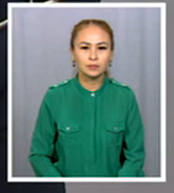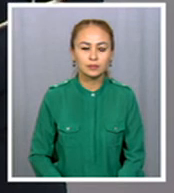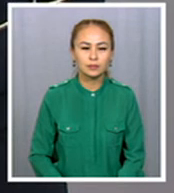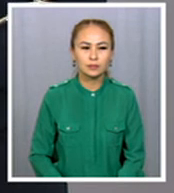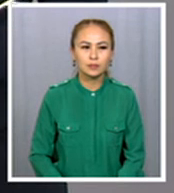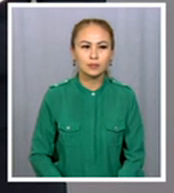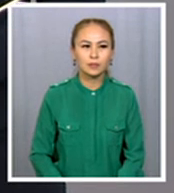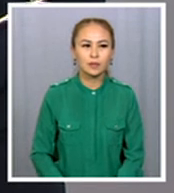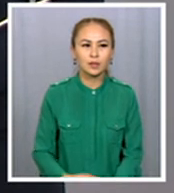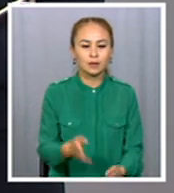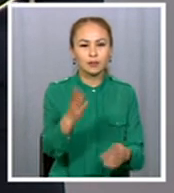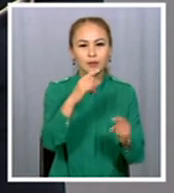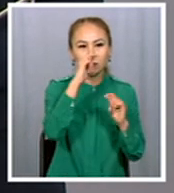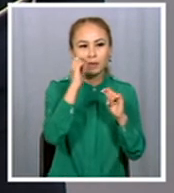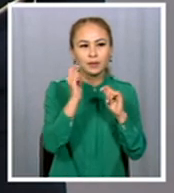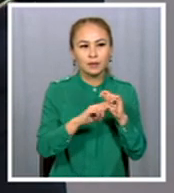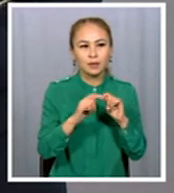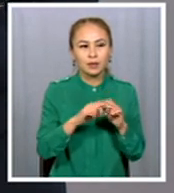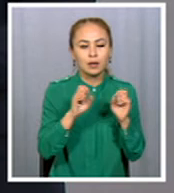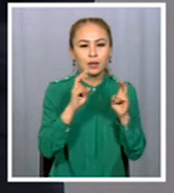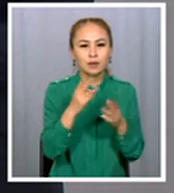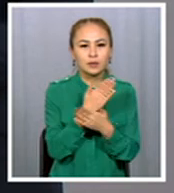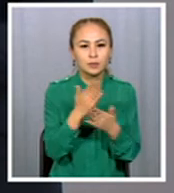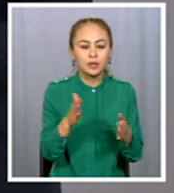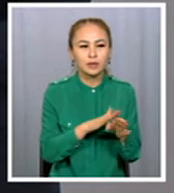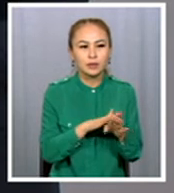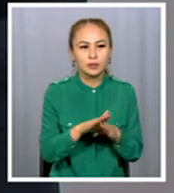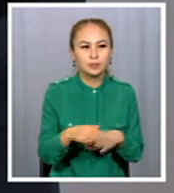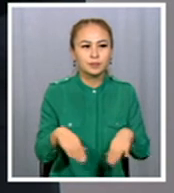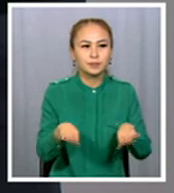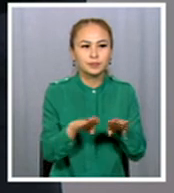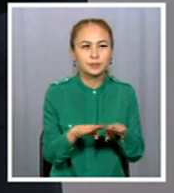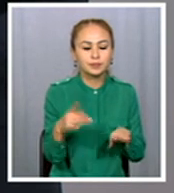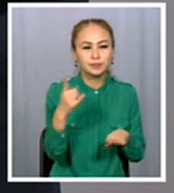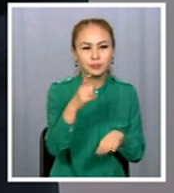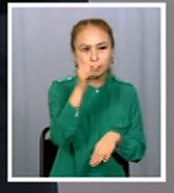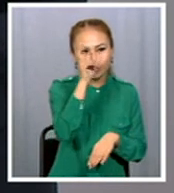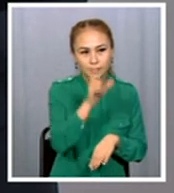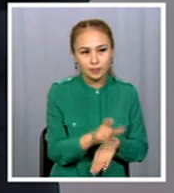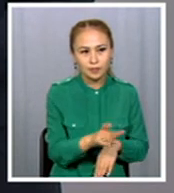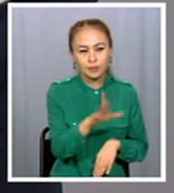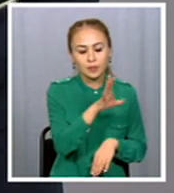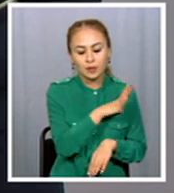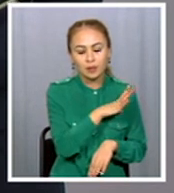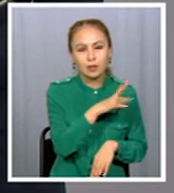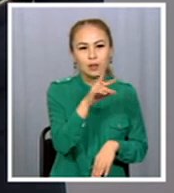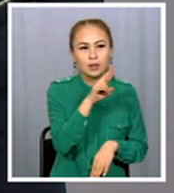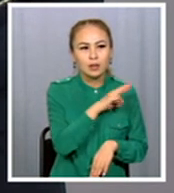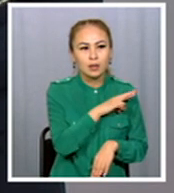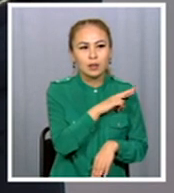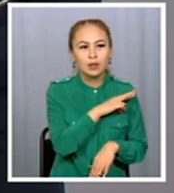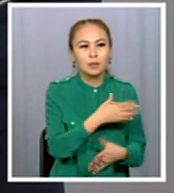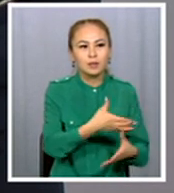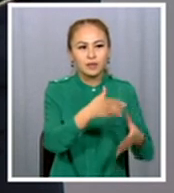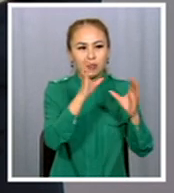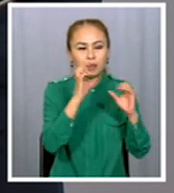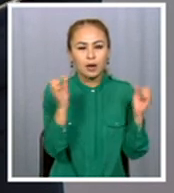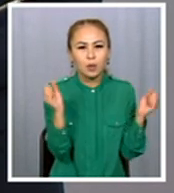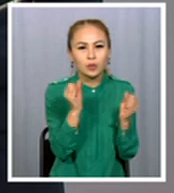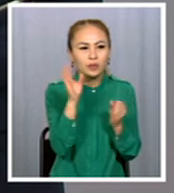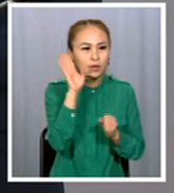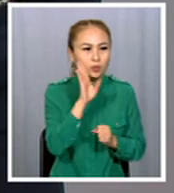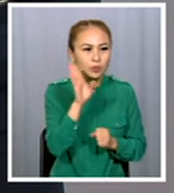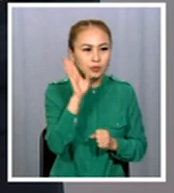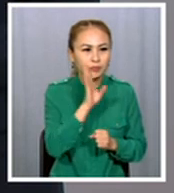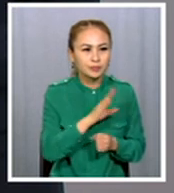Давайте проверим, как вы справились с этим заданием. Первая колонка – повествовательное предложение. Я обливаюсь холодной